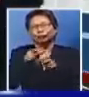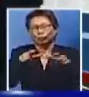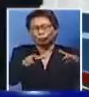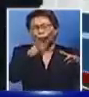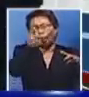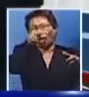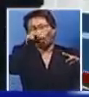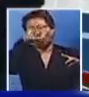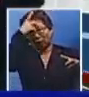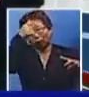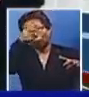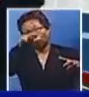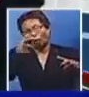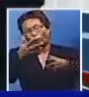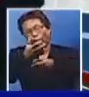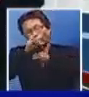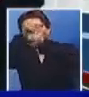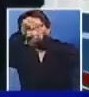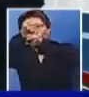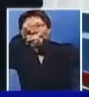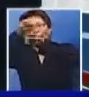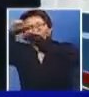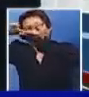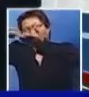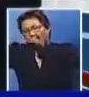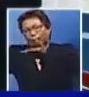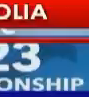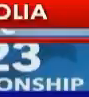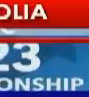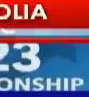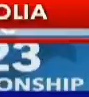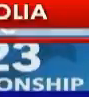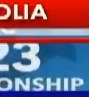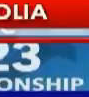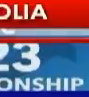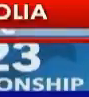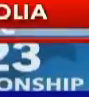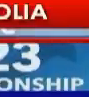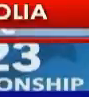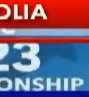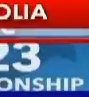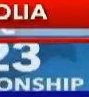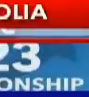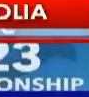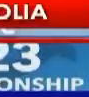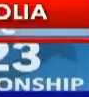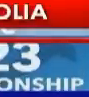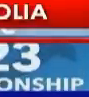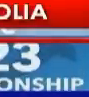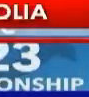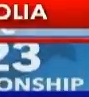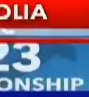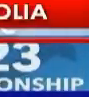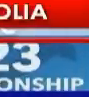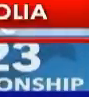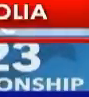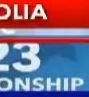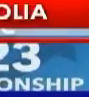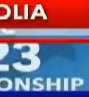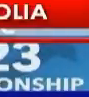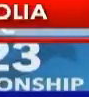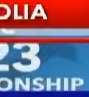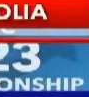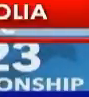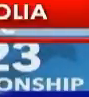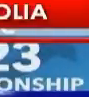Swee kembali ke landasan kemenangan apabila berjaya menumpaskan Mongolia 2-0 dalam perlawanan ketiga mereka. Kedua-dua jaringan terhasil